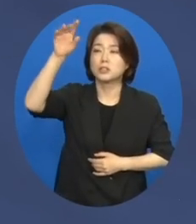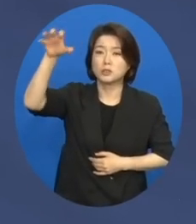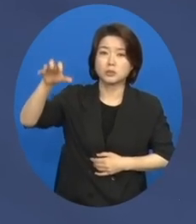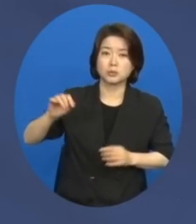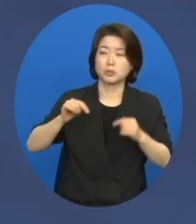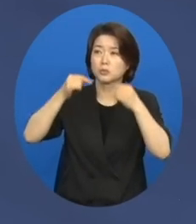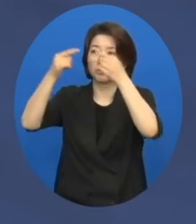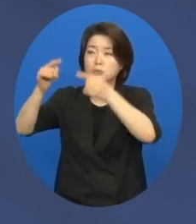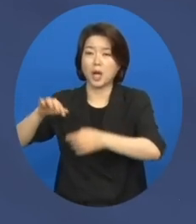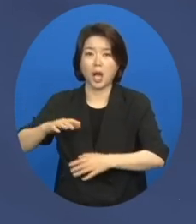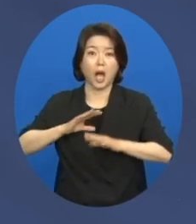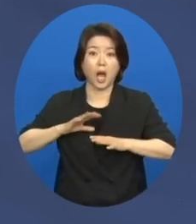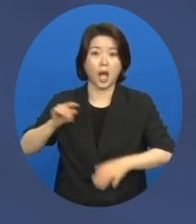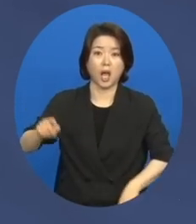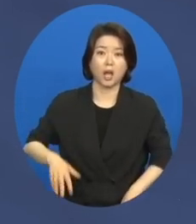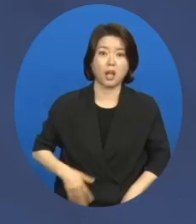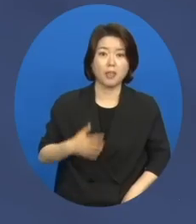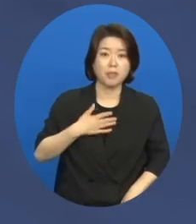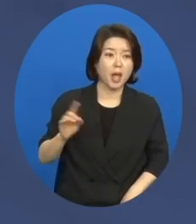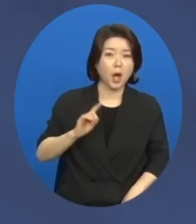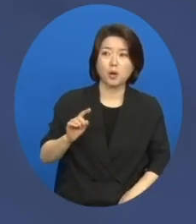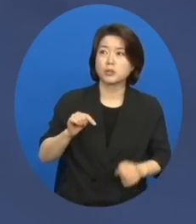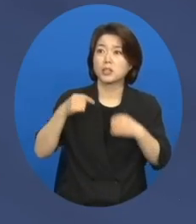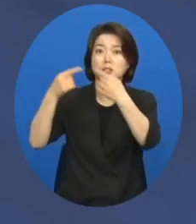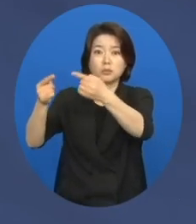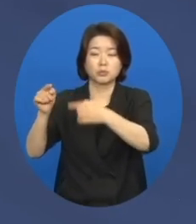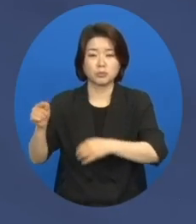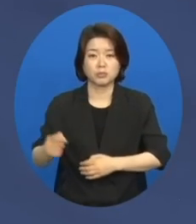불안해서 못 견디잖아. 내가 어떻게 천국을 들어왔어?